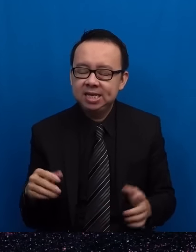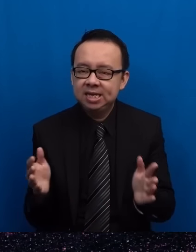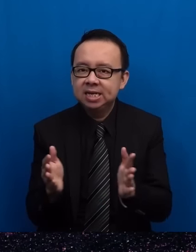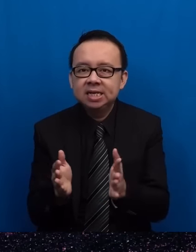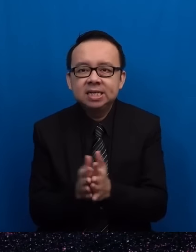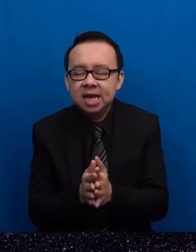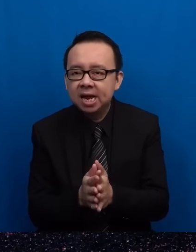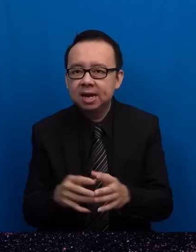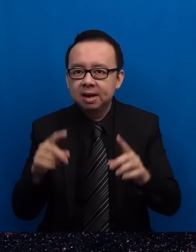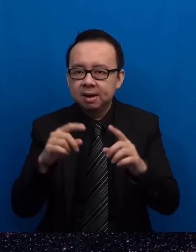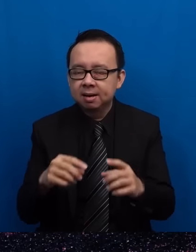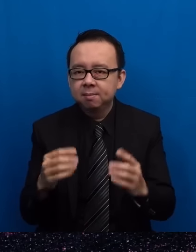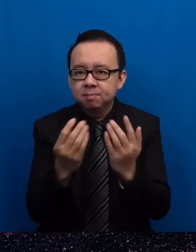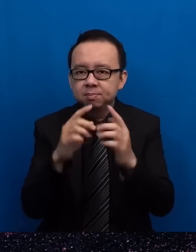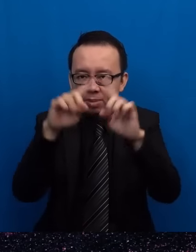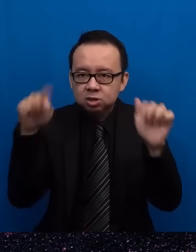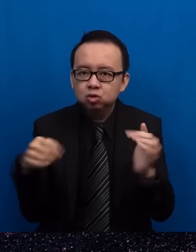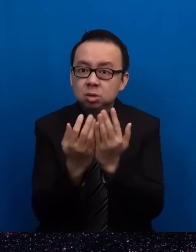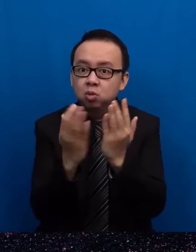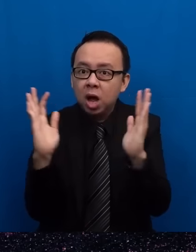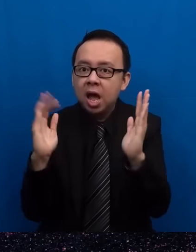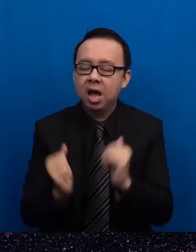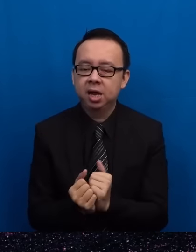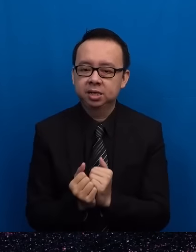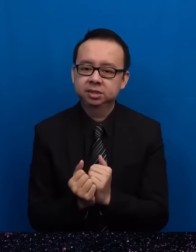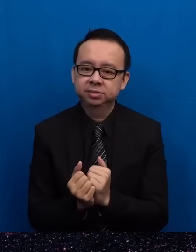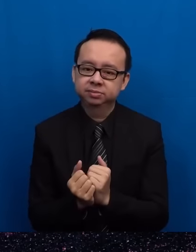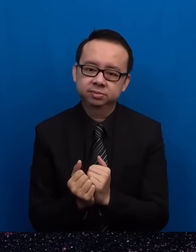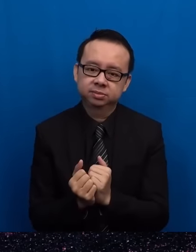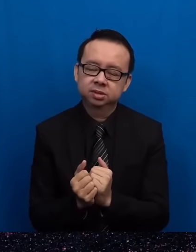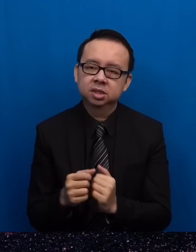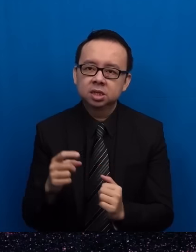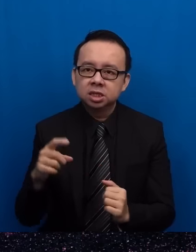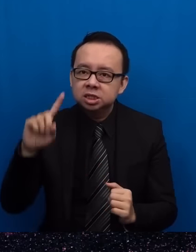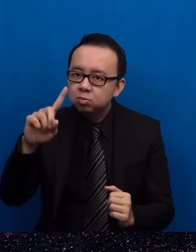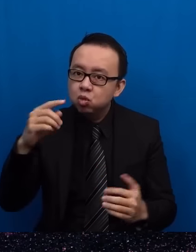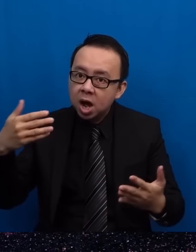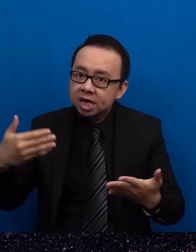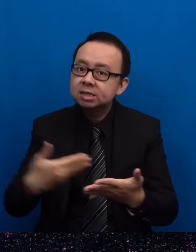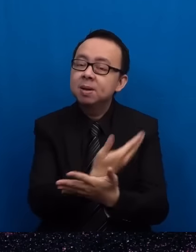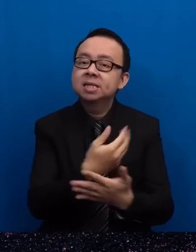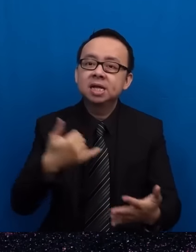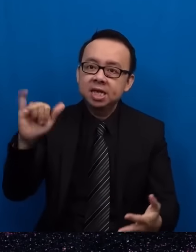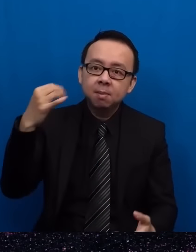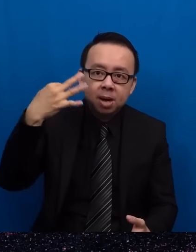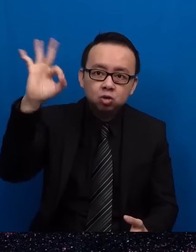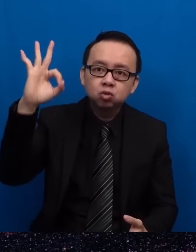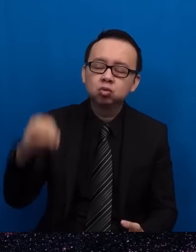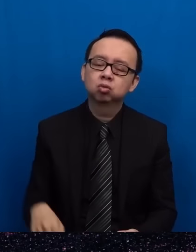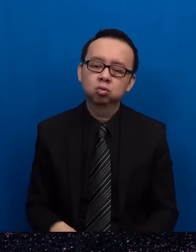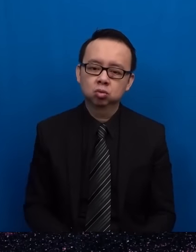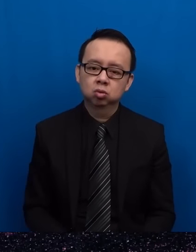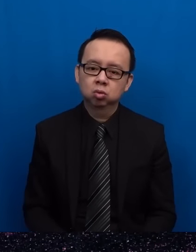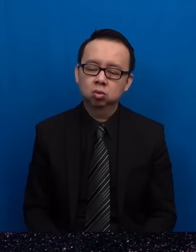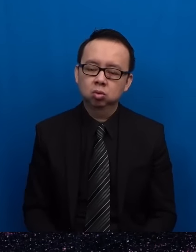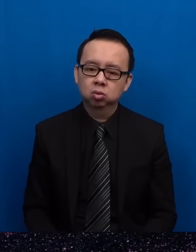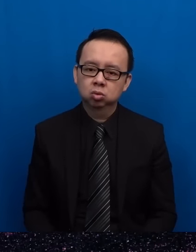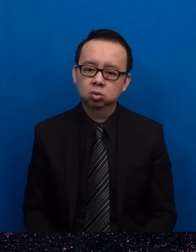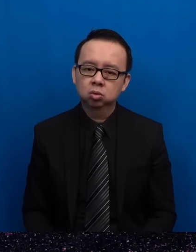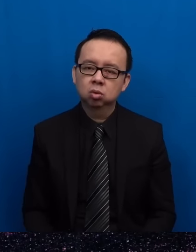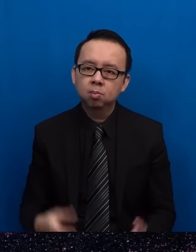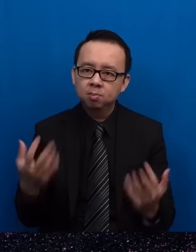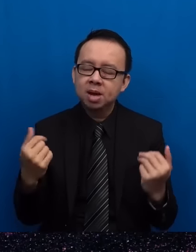you. Atau kita menemukan sebuah pintu yang terbuka, sebuah kesempatan yang baru. Katakan sebuah kesempatan yang baru. Mari kita beriman sama-sama,